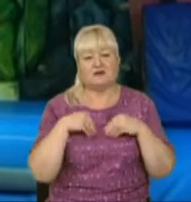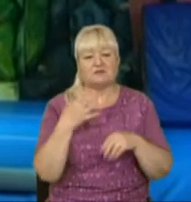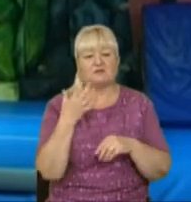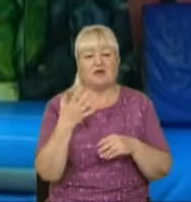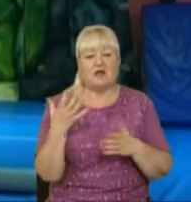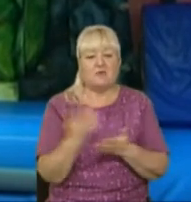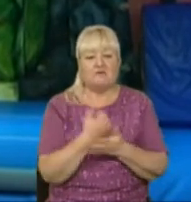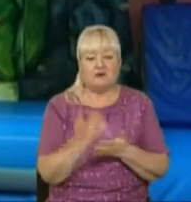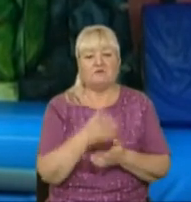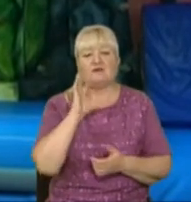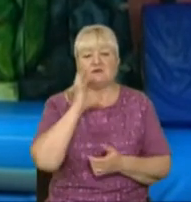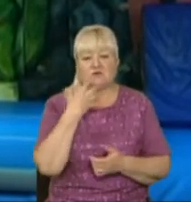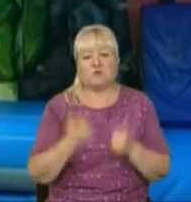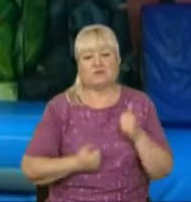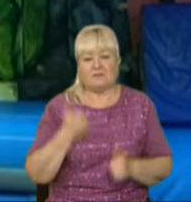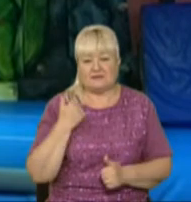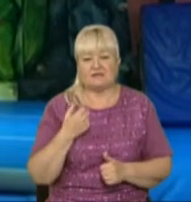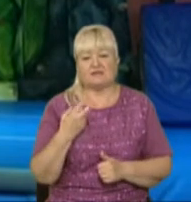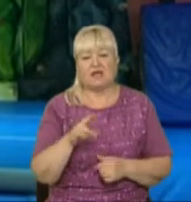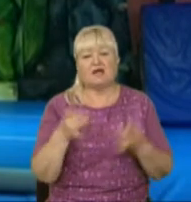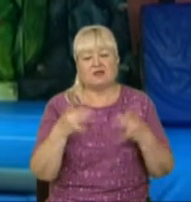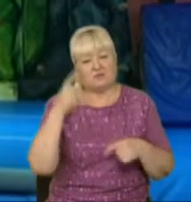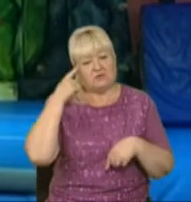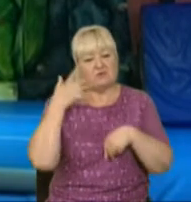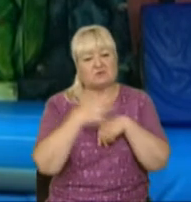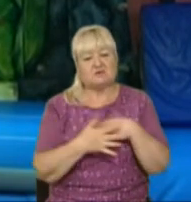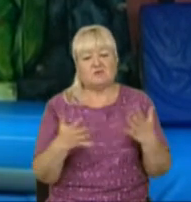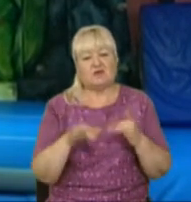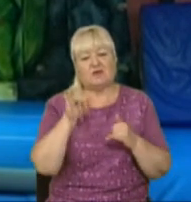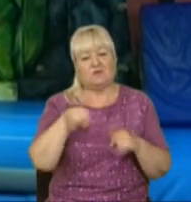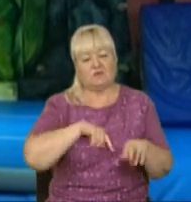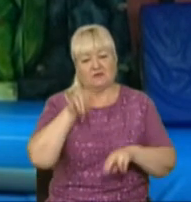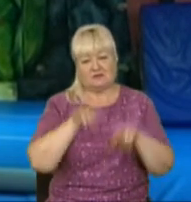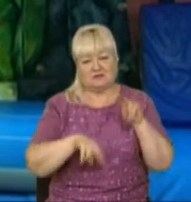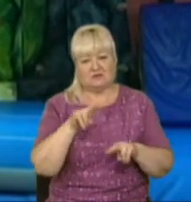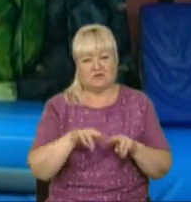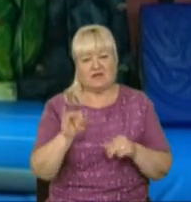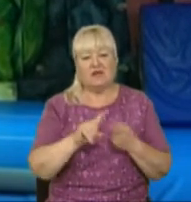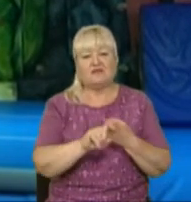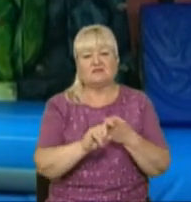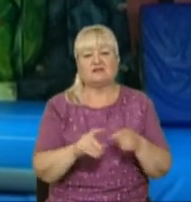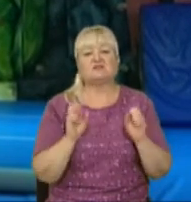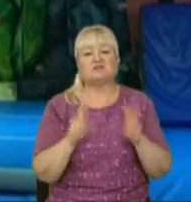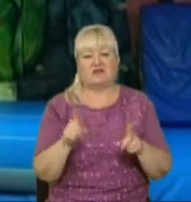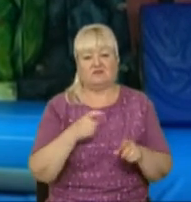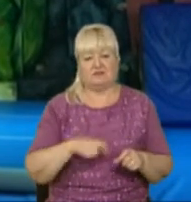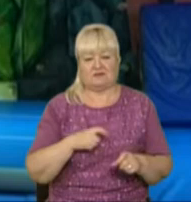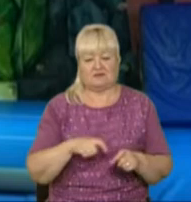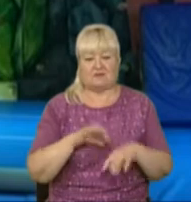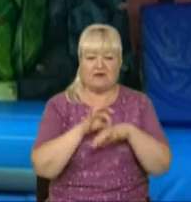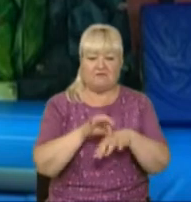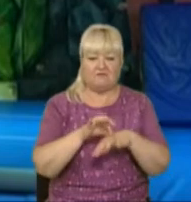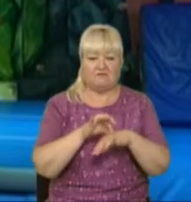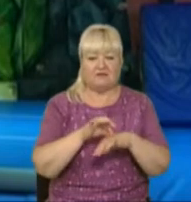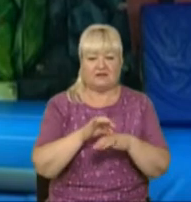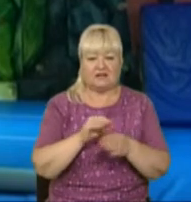І серйозних, престижних. І я просто розумію, який в нього настрой. І в залежності від того, як він себе веде в